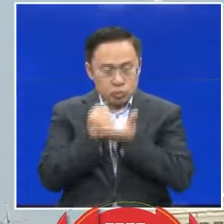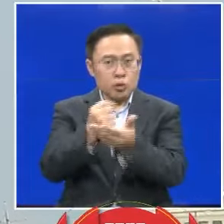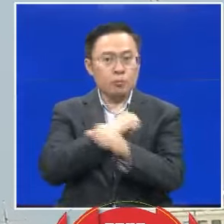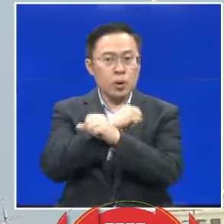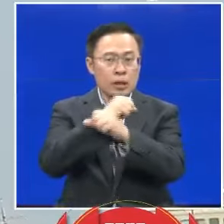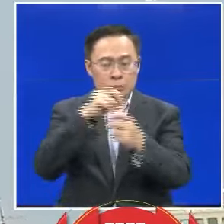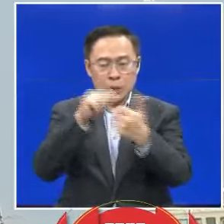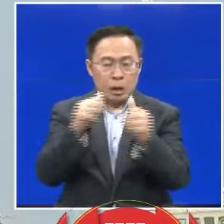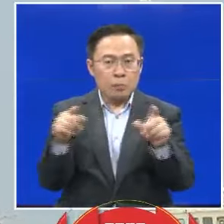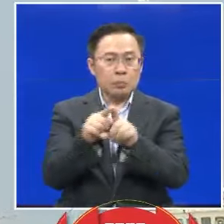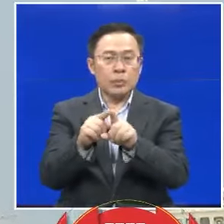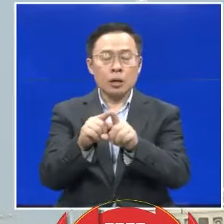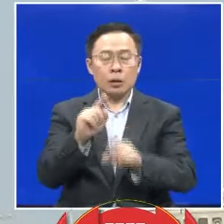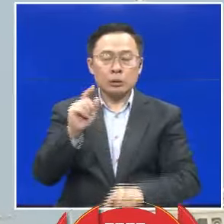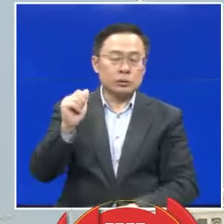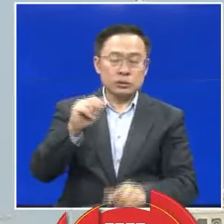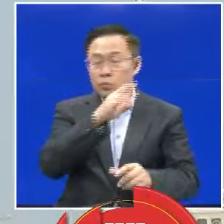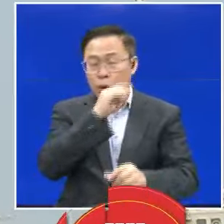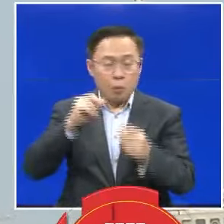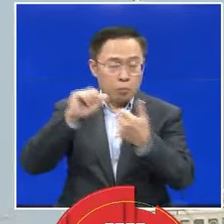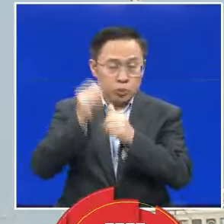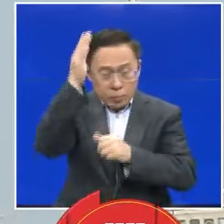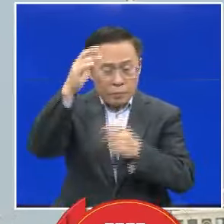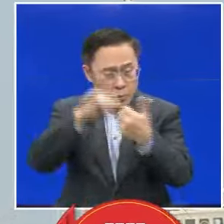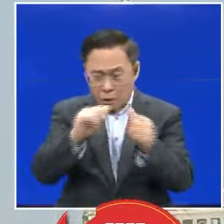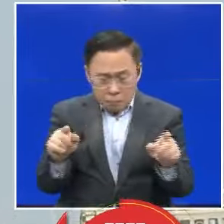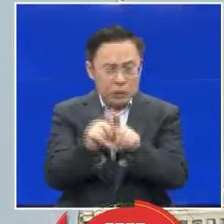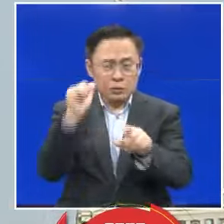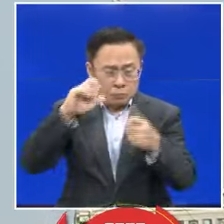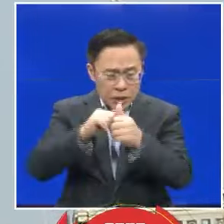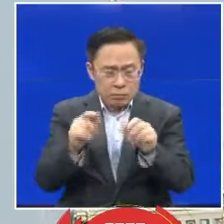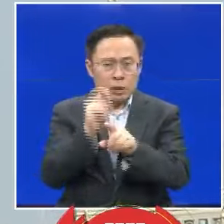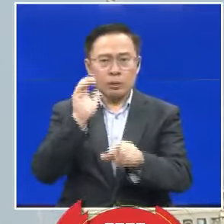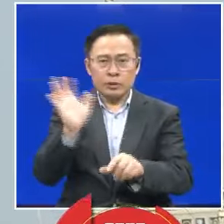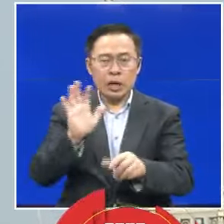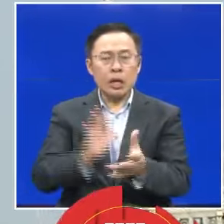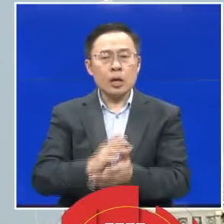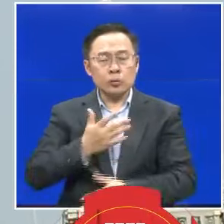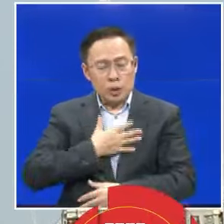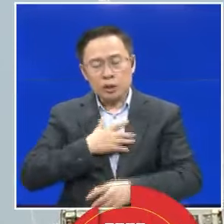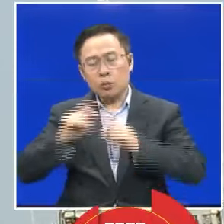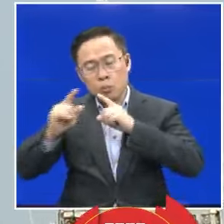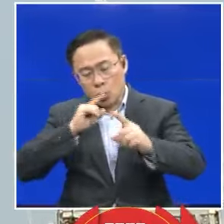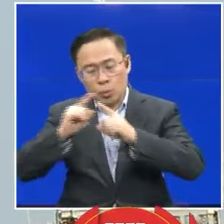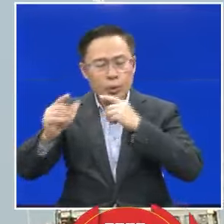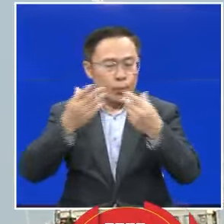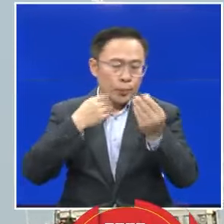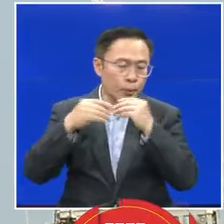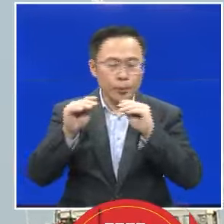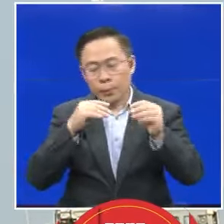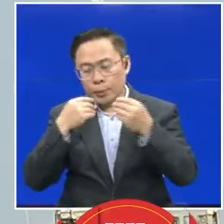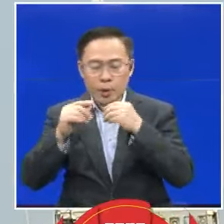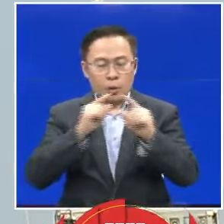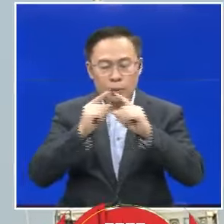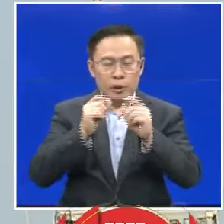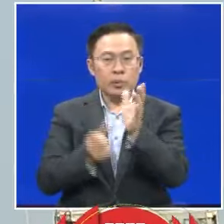ซ้ำรอยขึ้นอีกนะคะคุณรังสิมันต์โรมบอกวันนี้ตั้งใจไงตั้งใจจะมาสร้างบรรยากาศของการพูดคุยเกิดขึ้นแล้วแก้ปัญหาระหว่าง